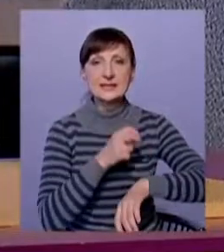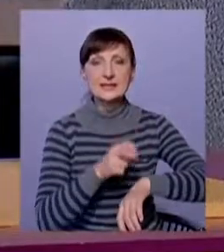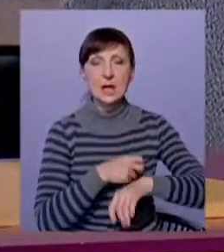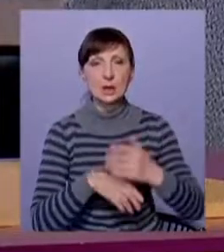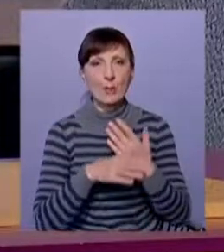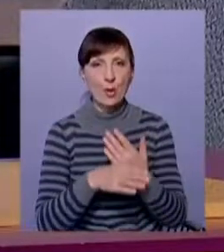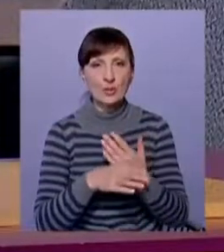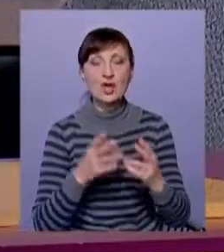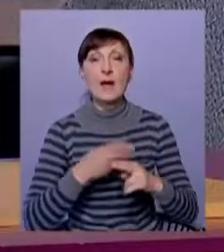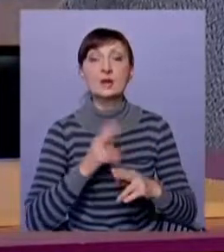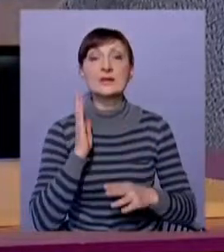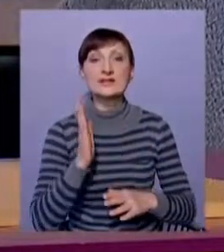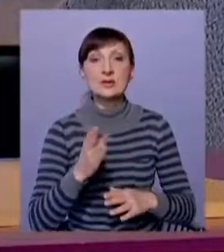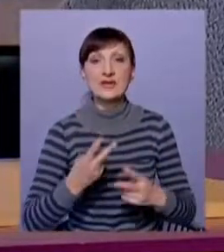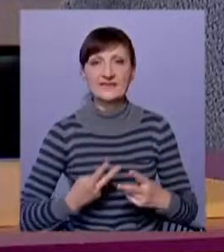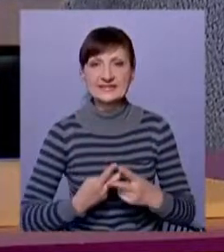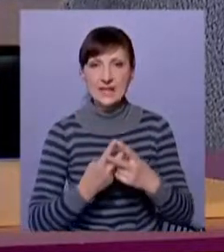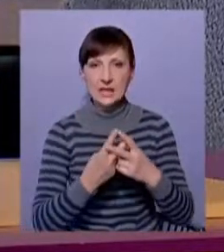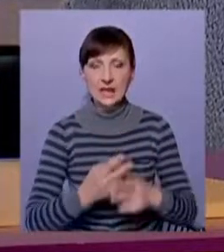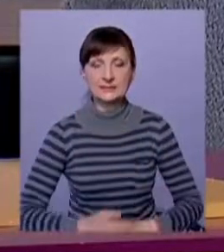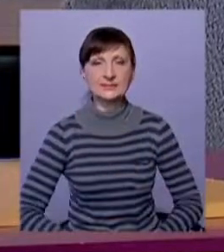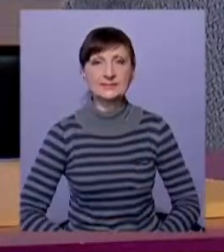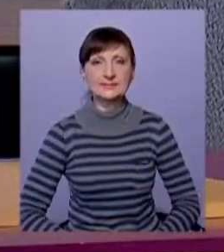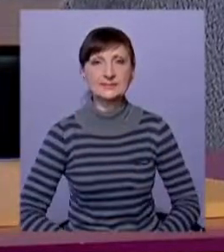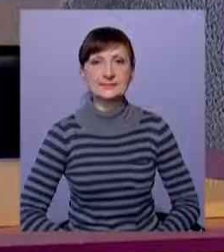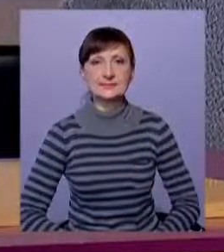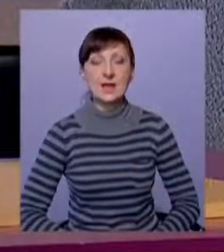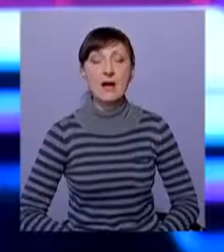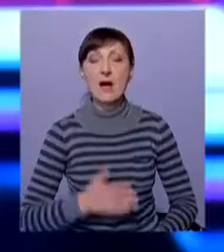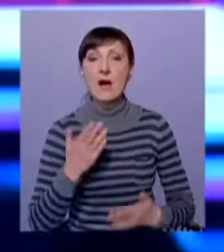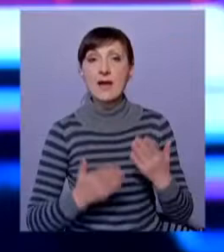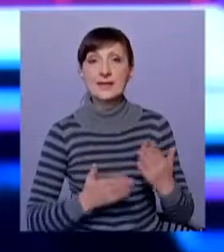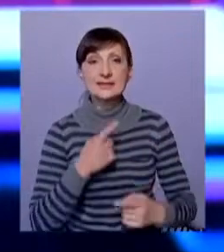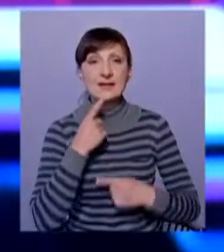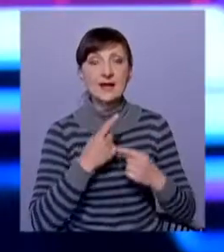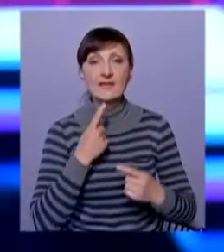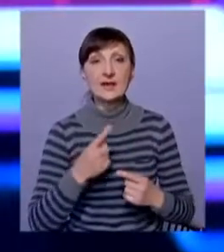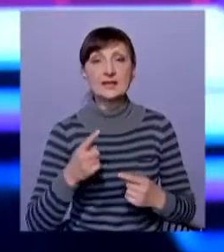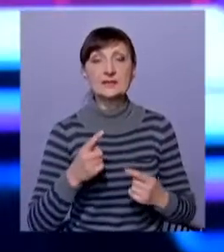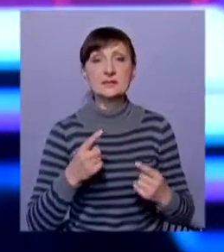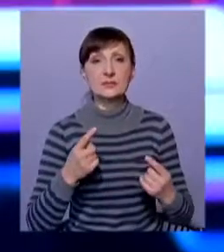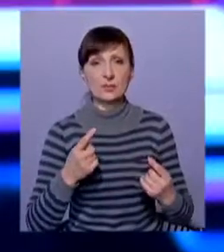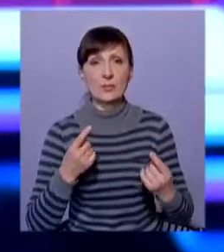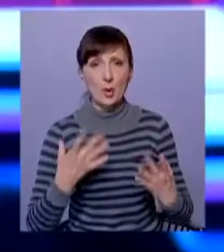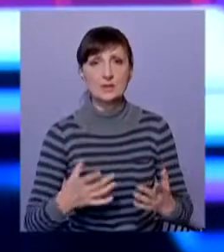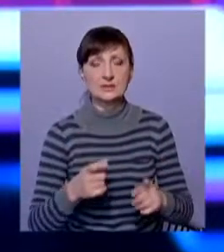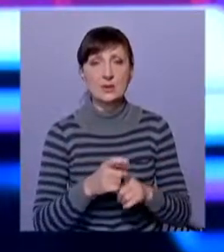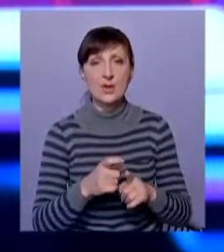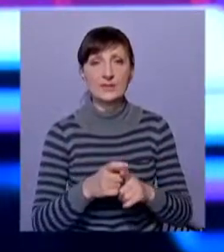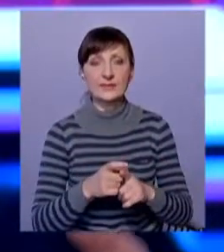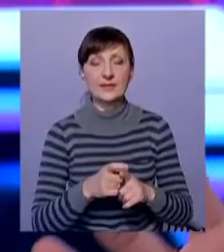медико-санитарной помощи, которая состоится в Астане. Наталья Абдулмаджитовна, если говорить простым языком, правильно ли я понимаю,